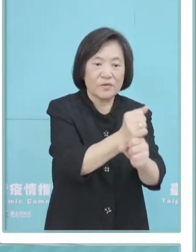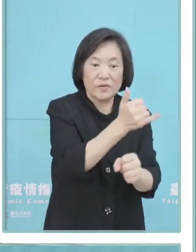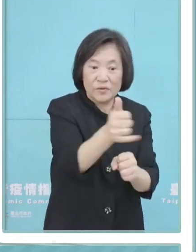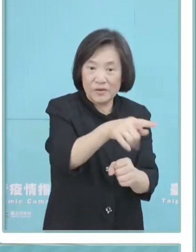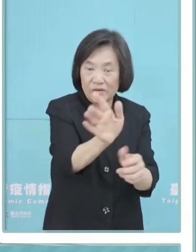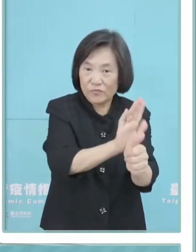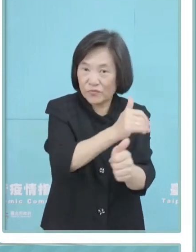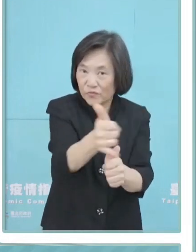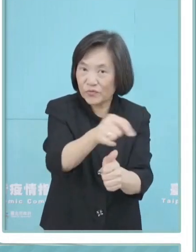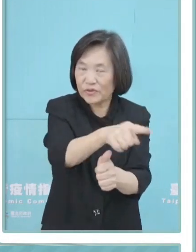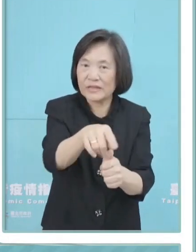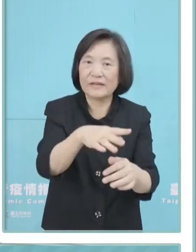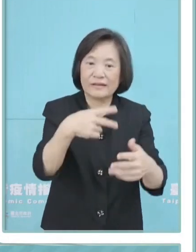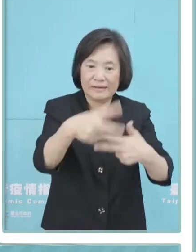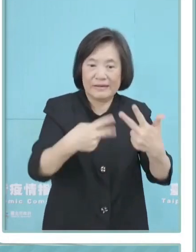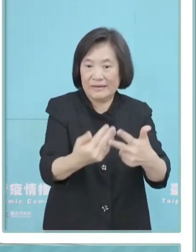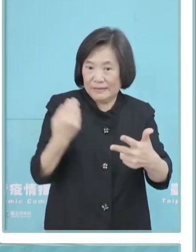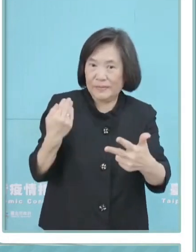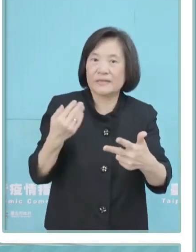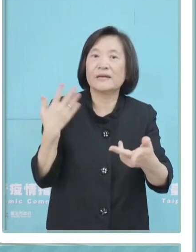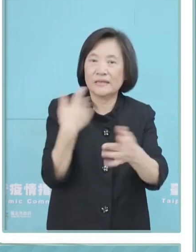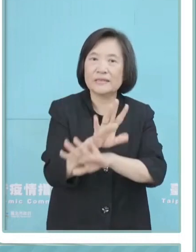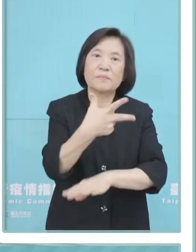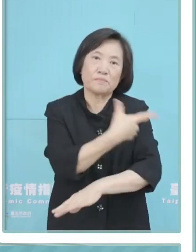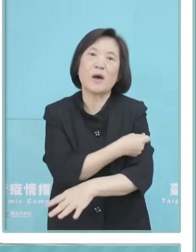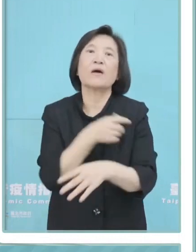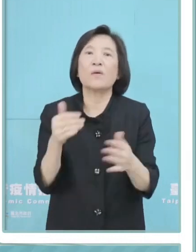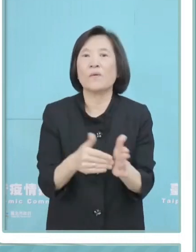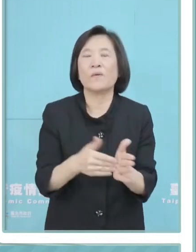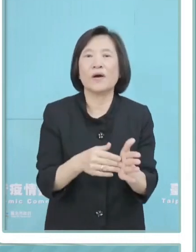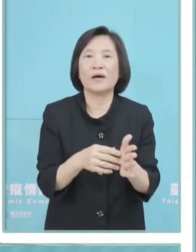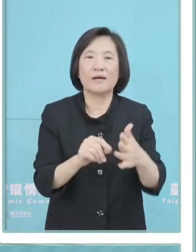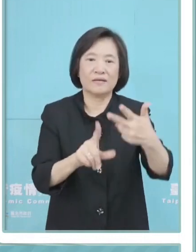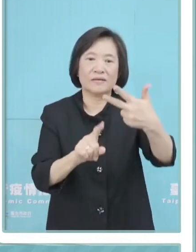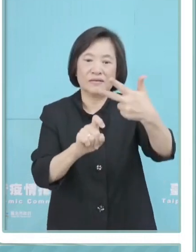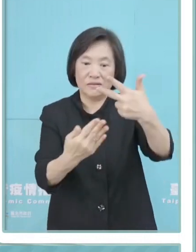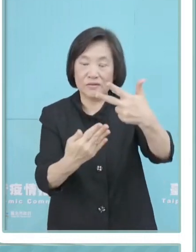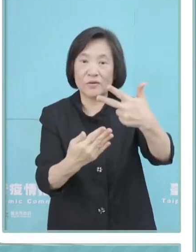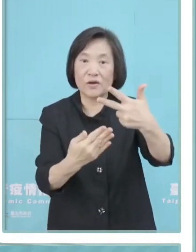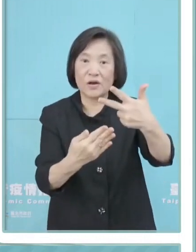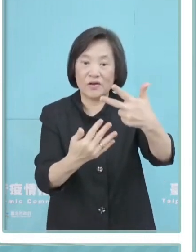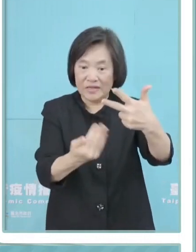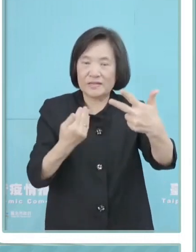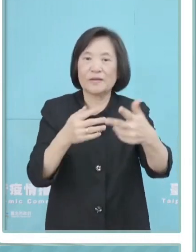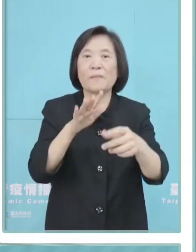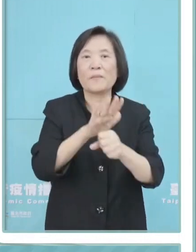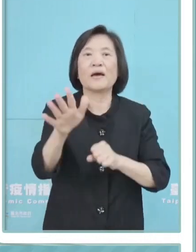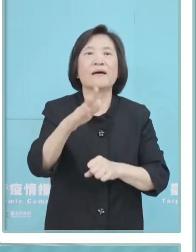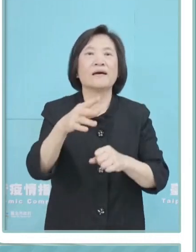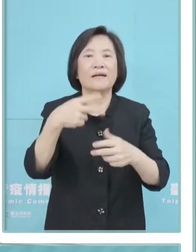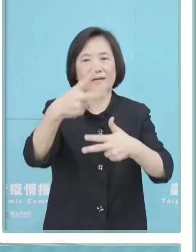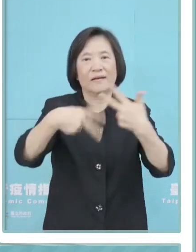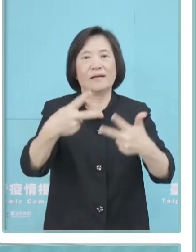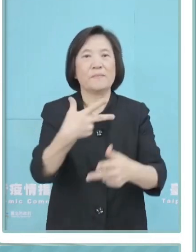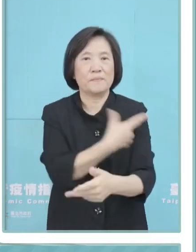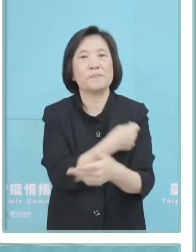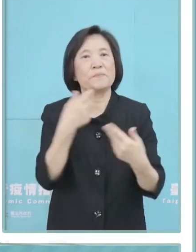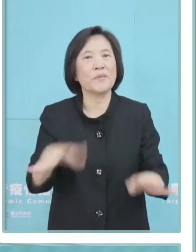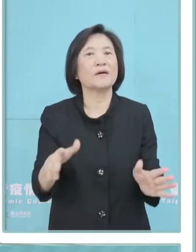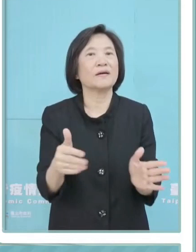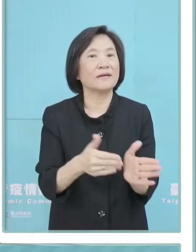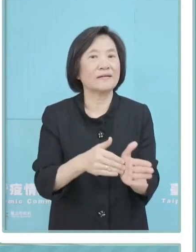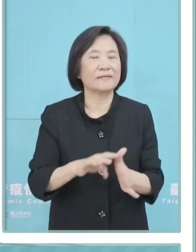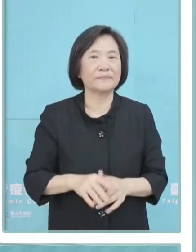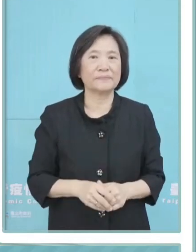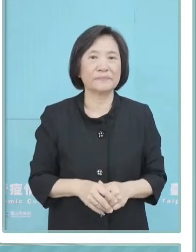员都已经2周前哈，等于说到19号已经满2周，都打过疫苗，而且呢